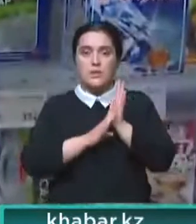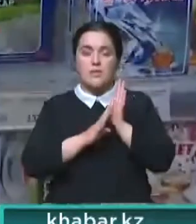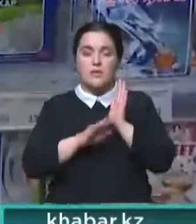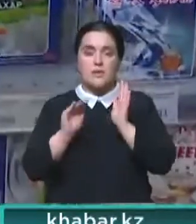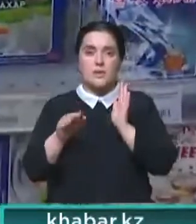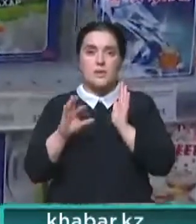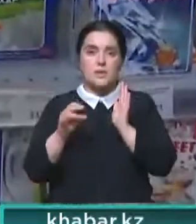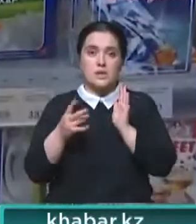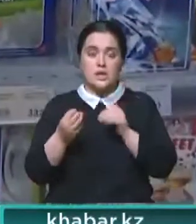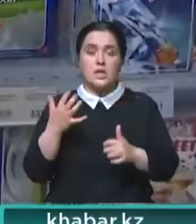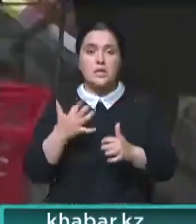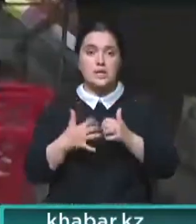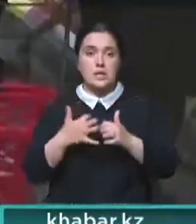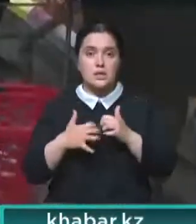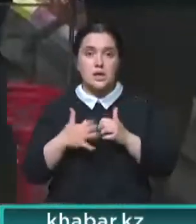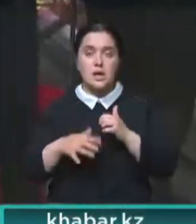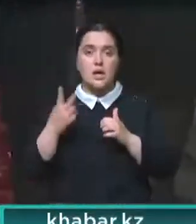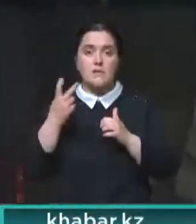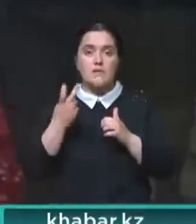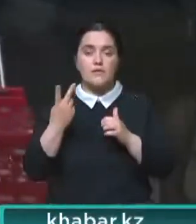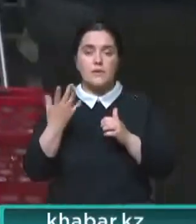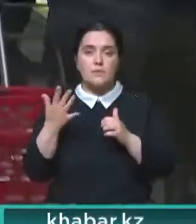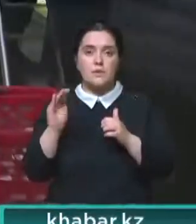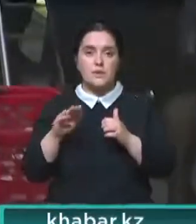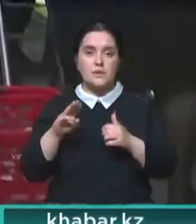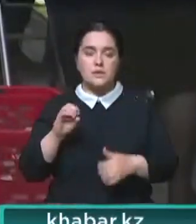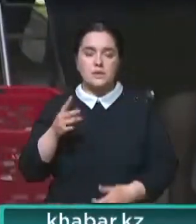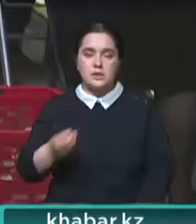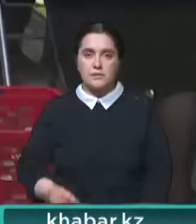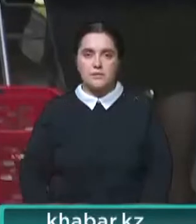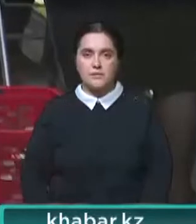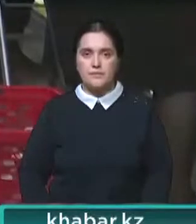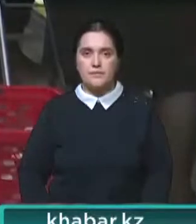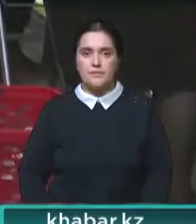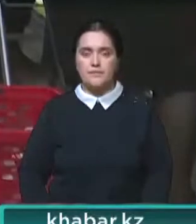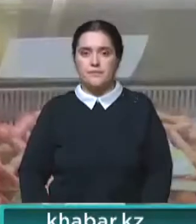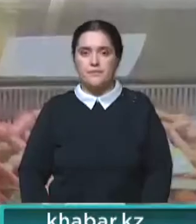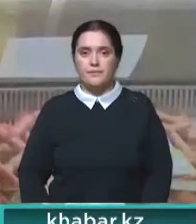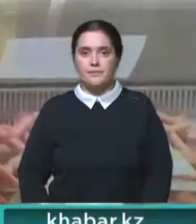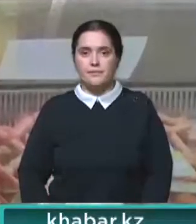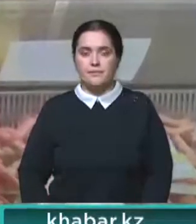тысяч тенге, среднего бизнеса в 225 тысяч тенге. Райхан Тажибаева,